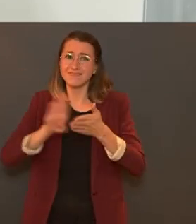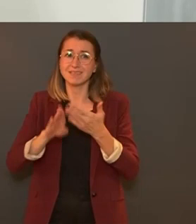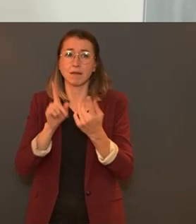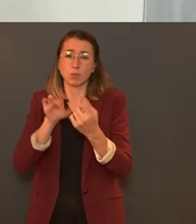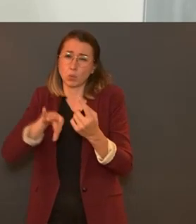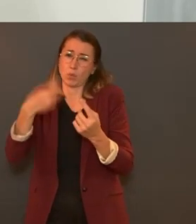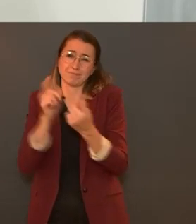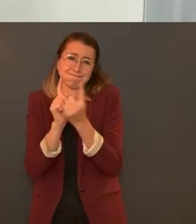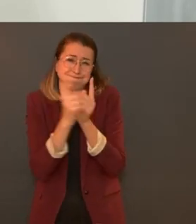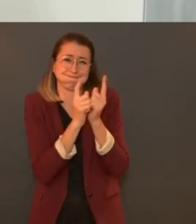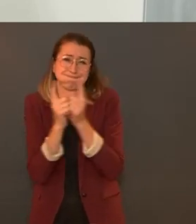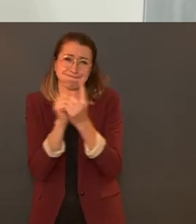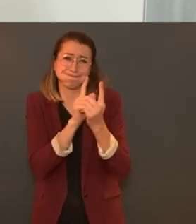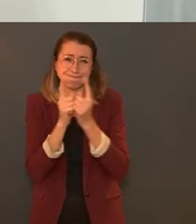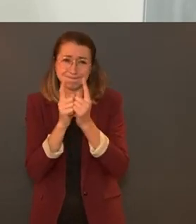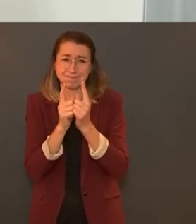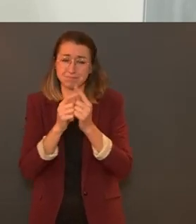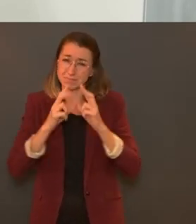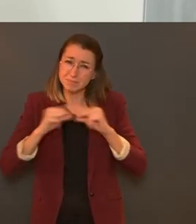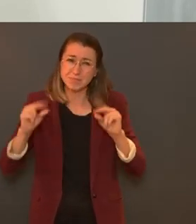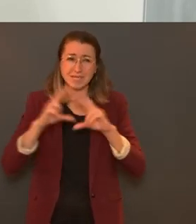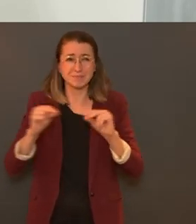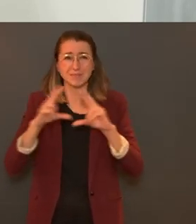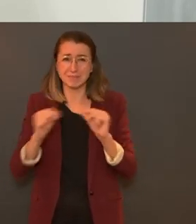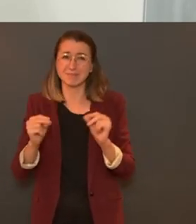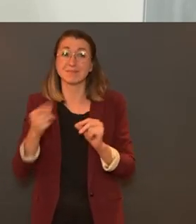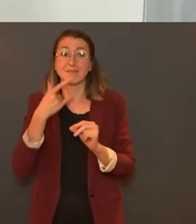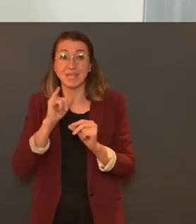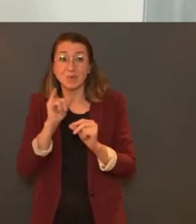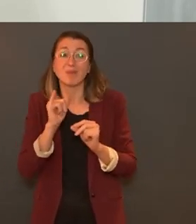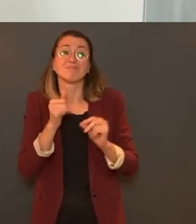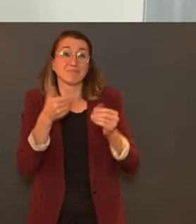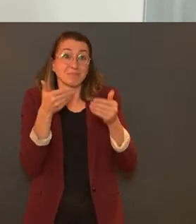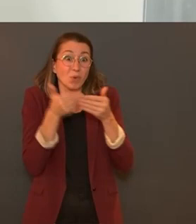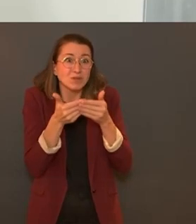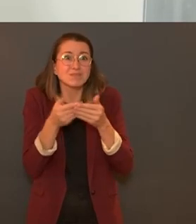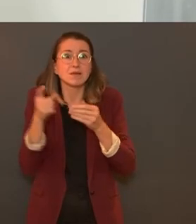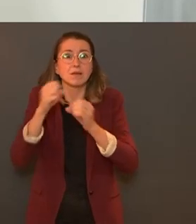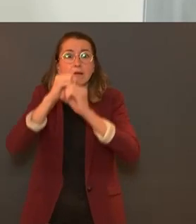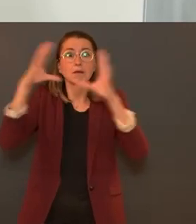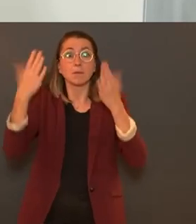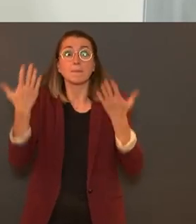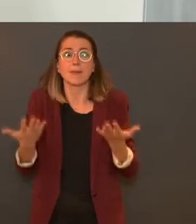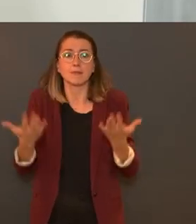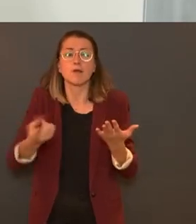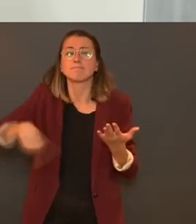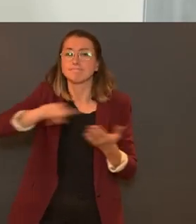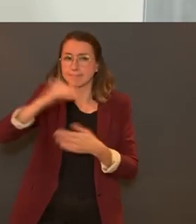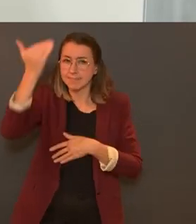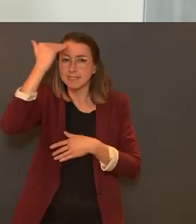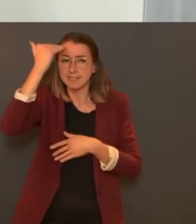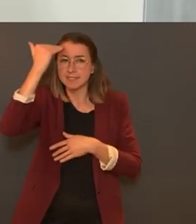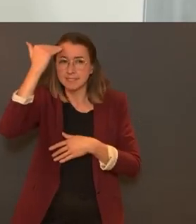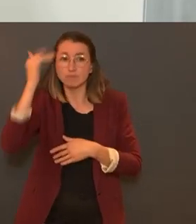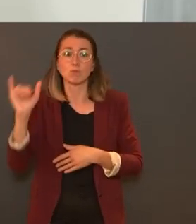on a expliqué les contacts rapprochés, ce que ça voulait dire et quels étaient les petits extras, je dirais, que l'on